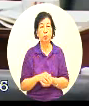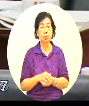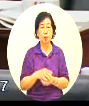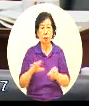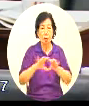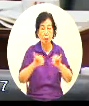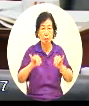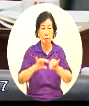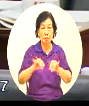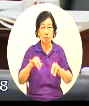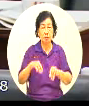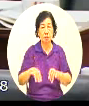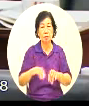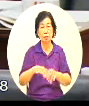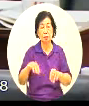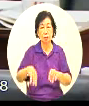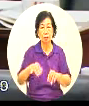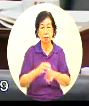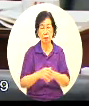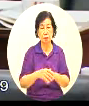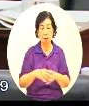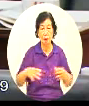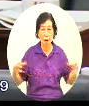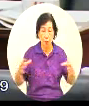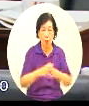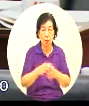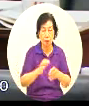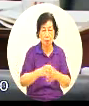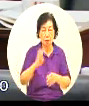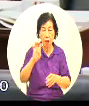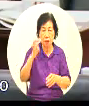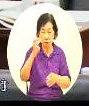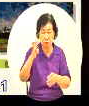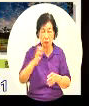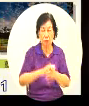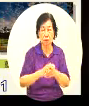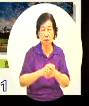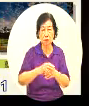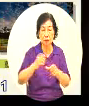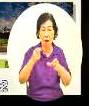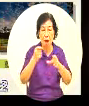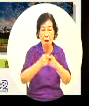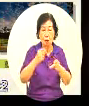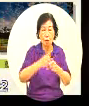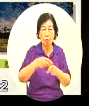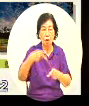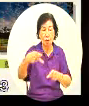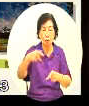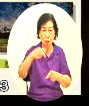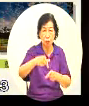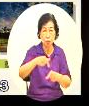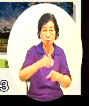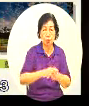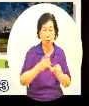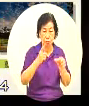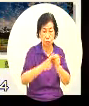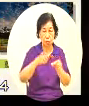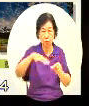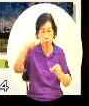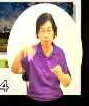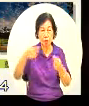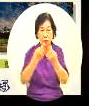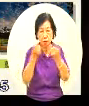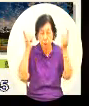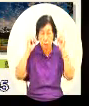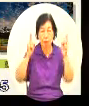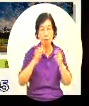地呢，这块地总共有40公顷，24公顷，予咱中山大学，吼。咱